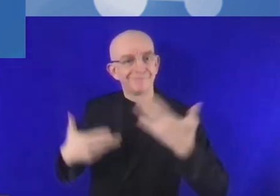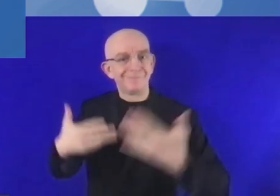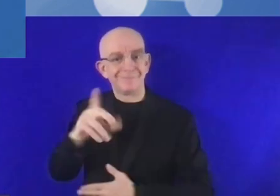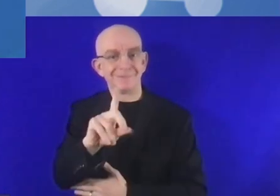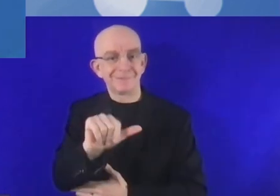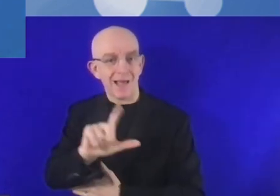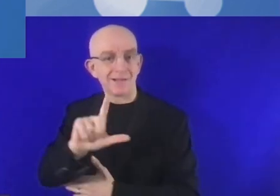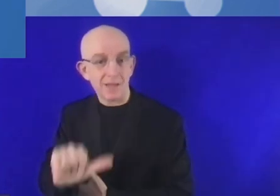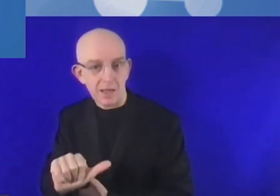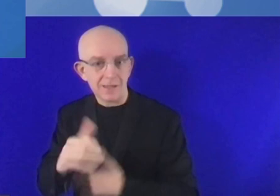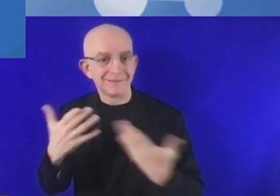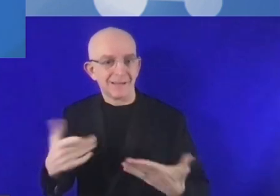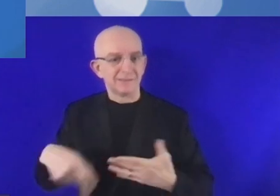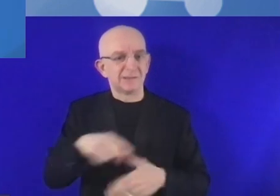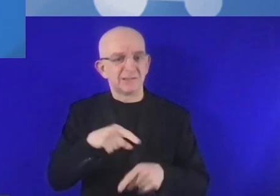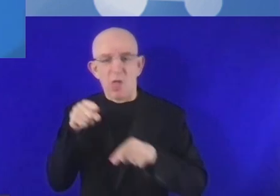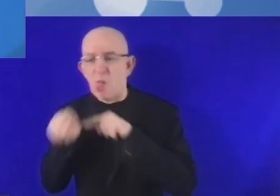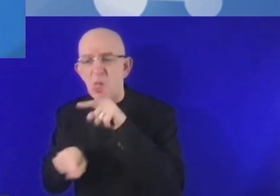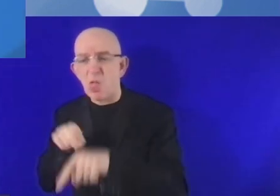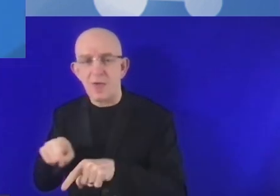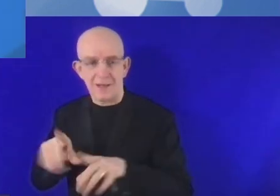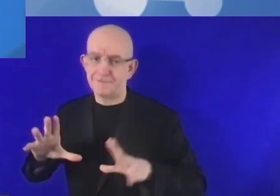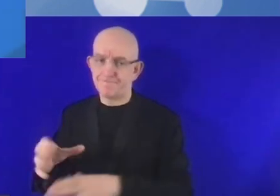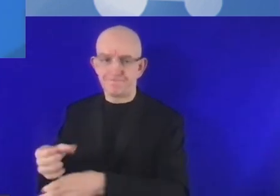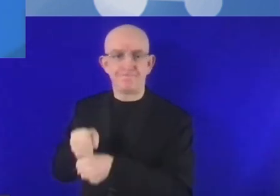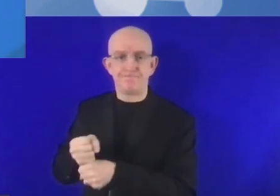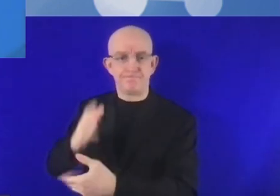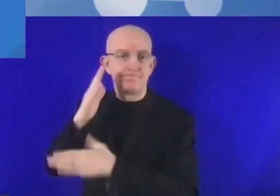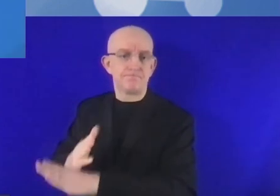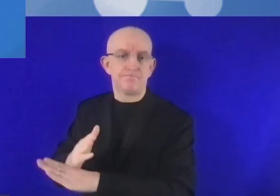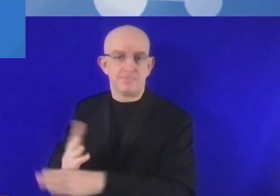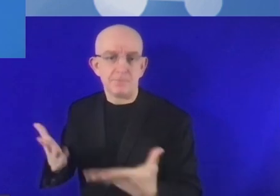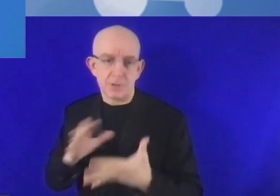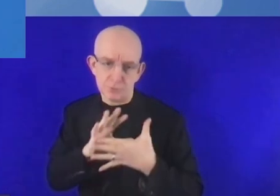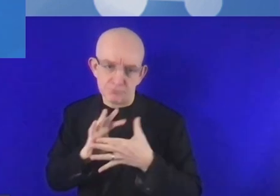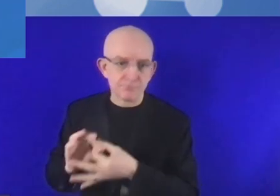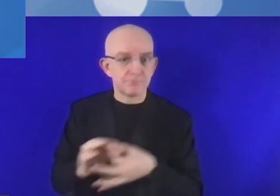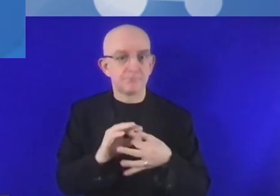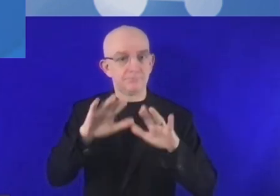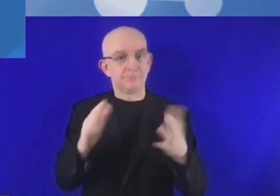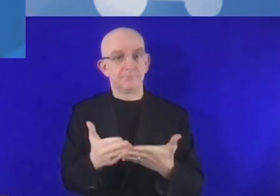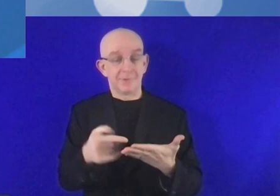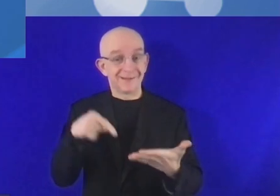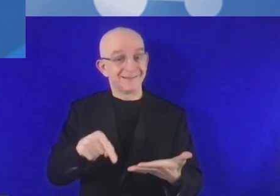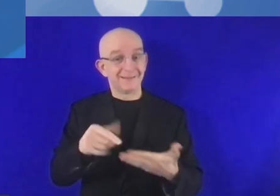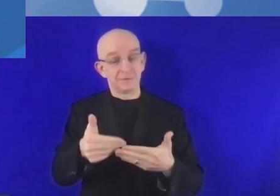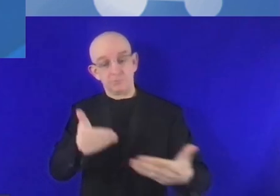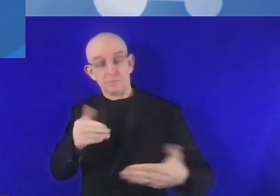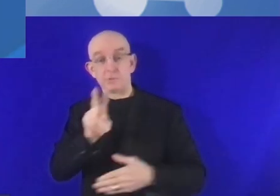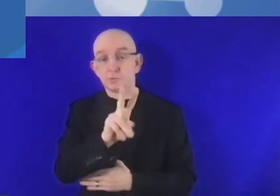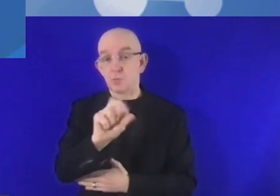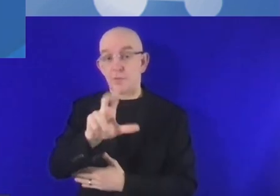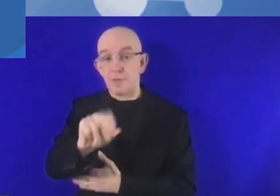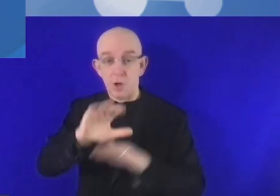do internetu do 2030 roku. Europejski Szczyt Cyfrowy ma do odegrania kluczową rolę w kształtowaniu dyskusji na ten temat.